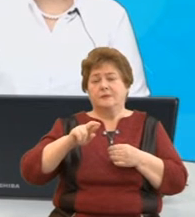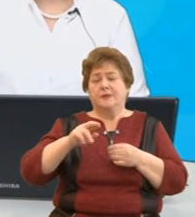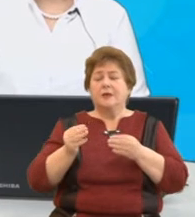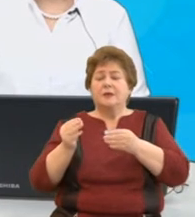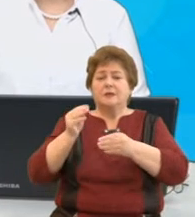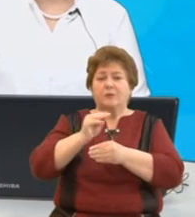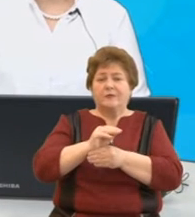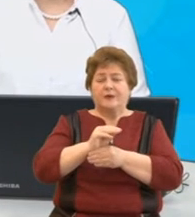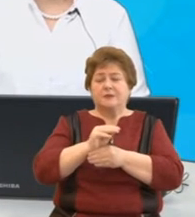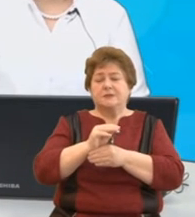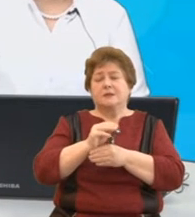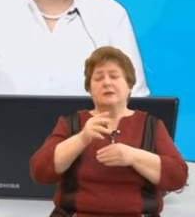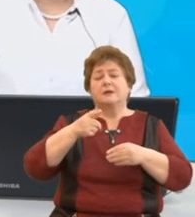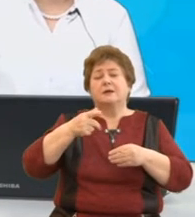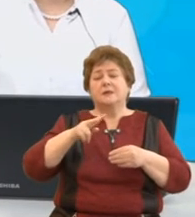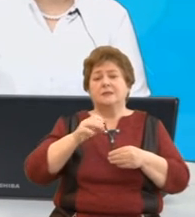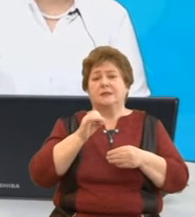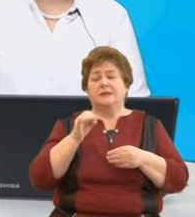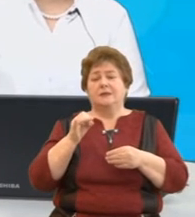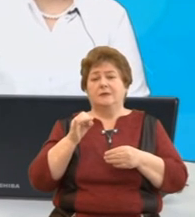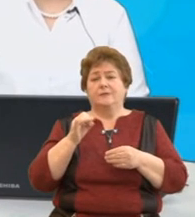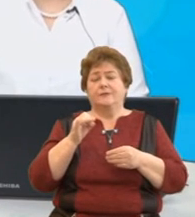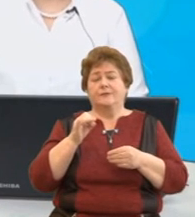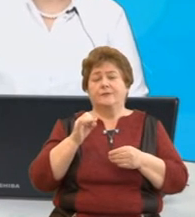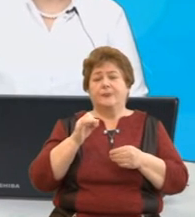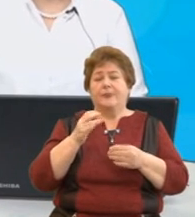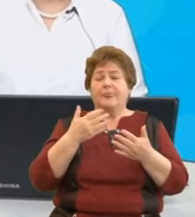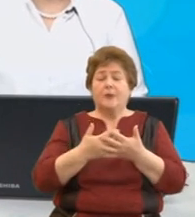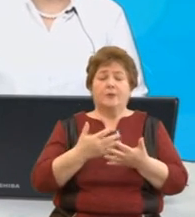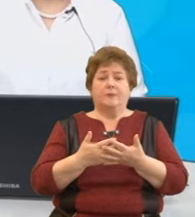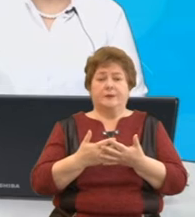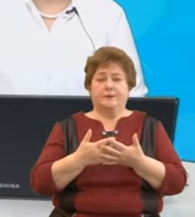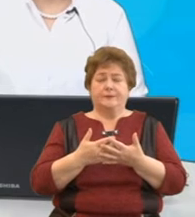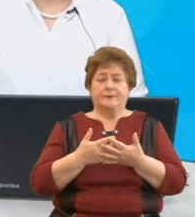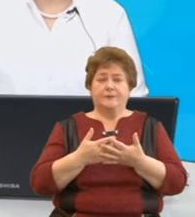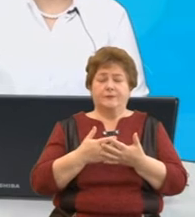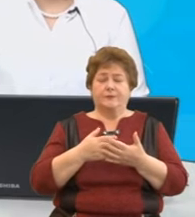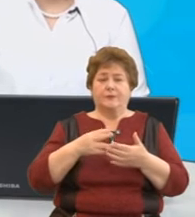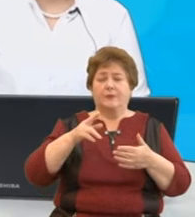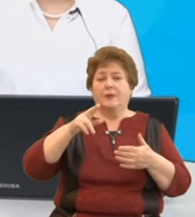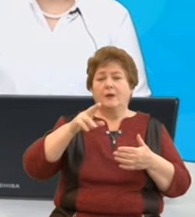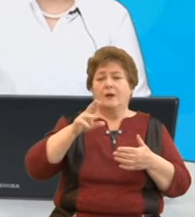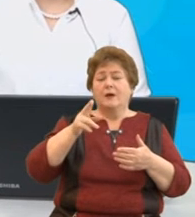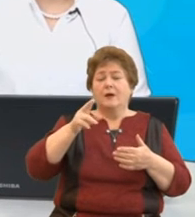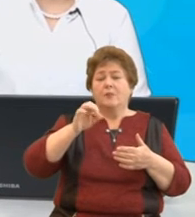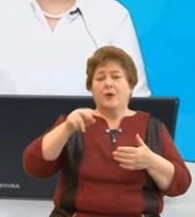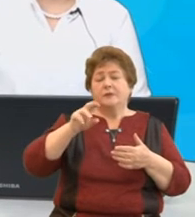добавляется классная и например убьем